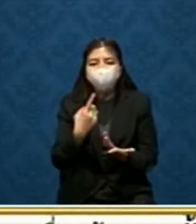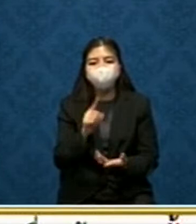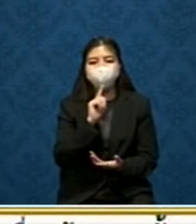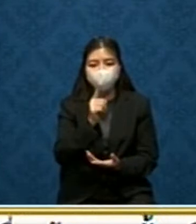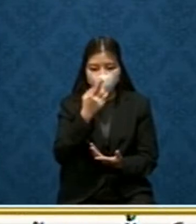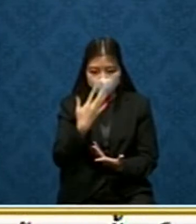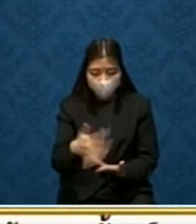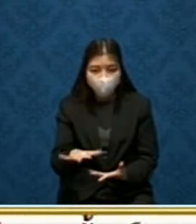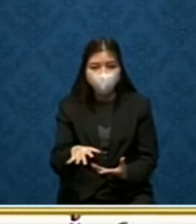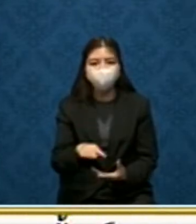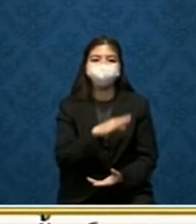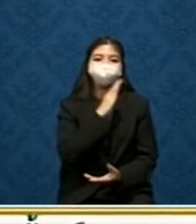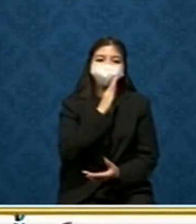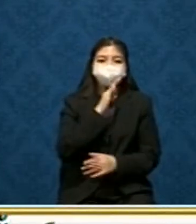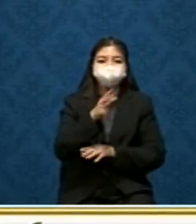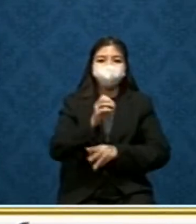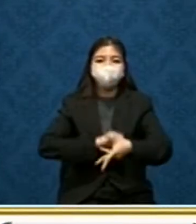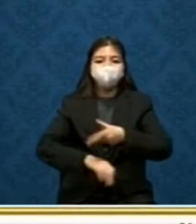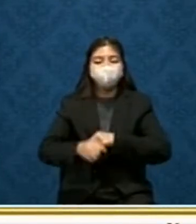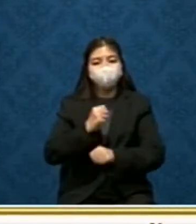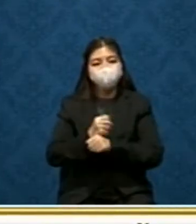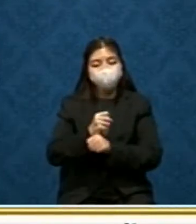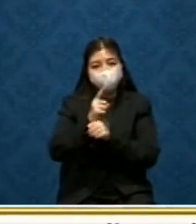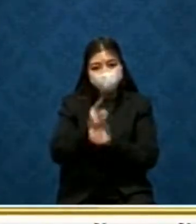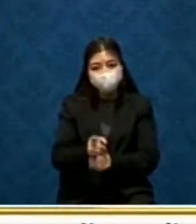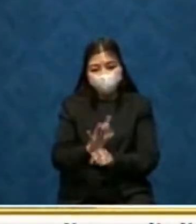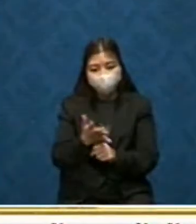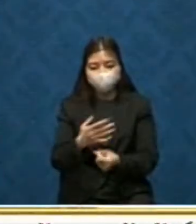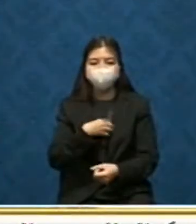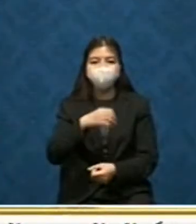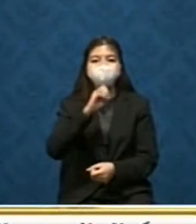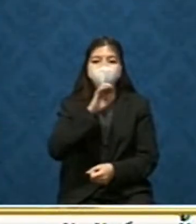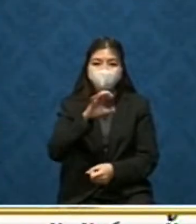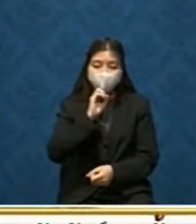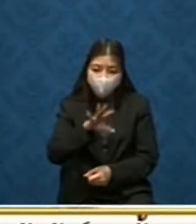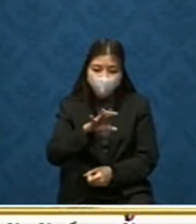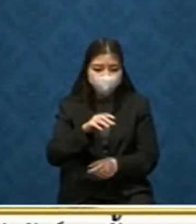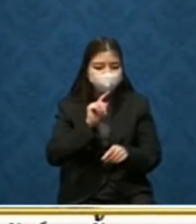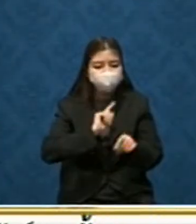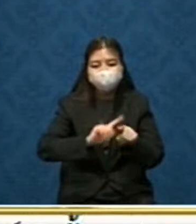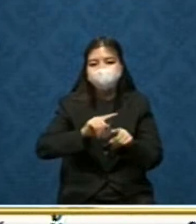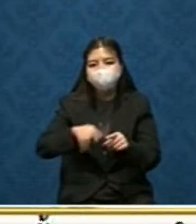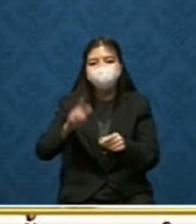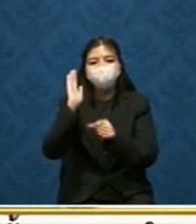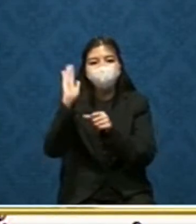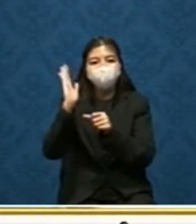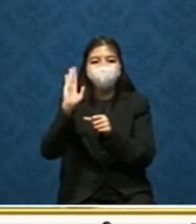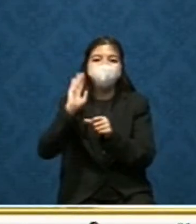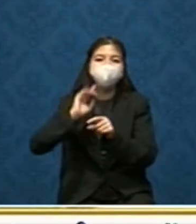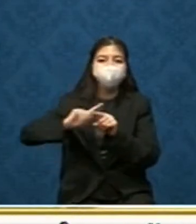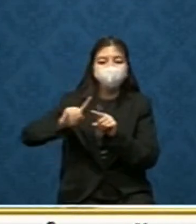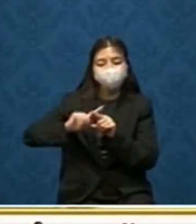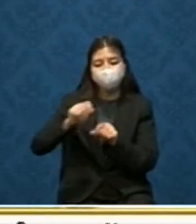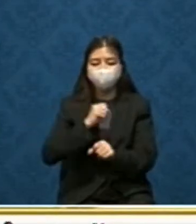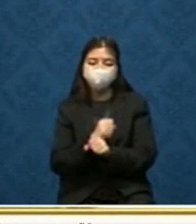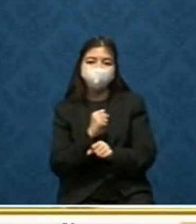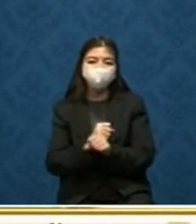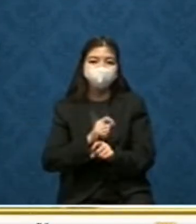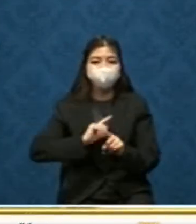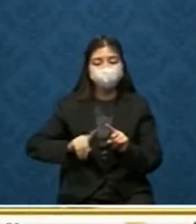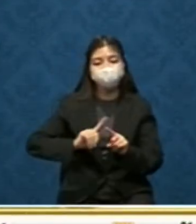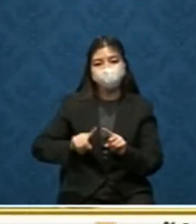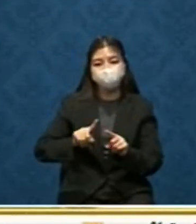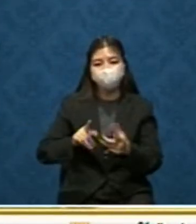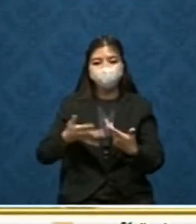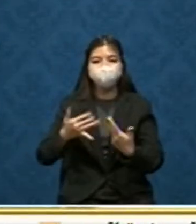จะกบไปเลือกตงครั้งให่คุจะไปพ้นอย่างไรคุจะไปบอก 700 คุจะไปบอกเทาไหร่ก็แล้แต่คุจะไปทำโน้ี้นั่นชาว